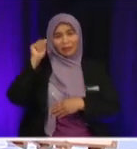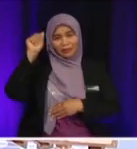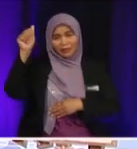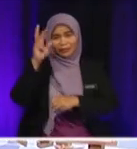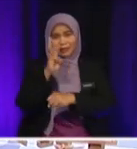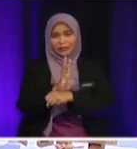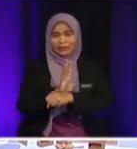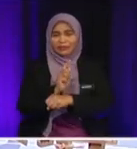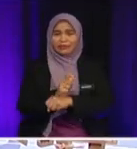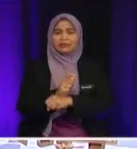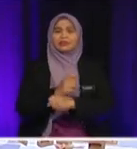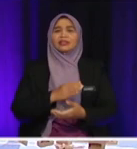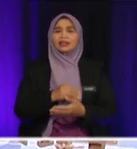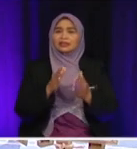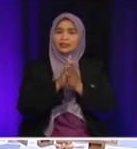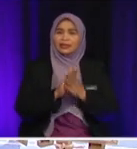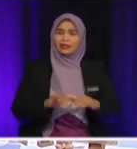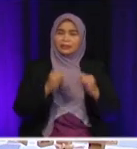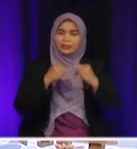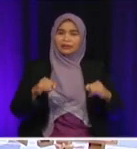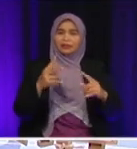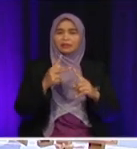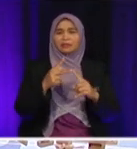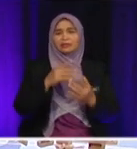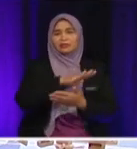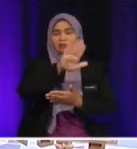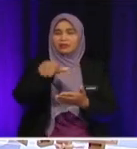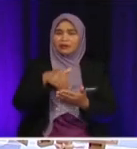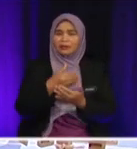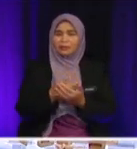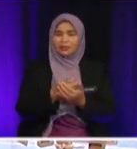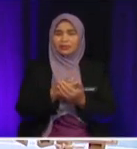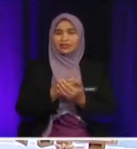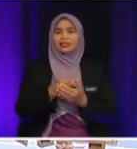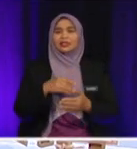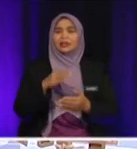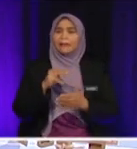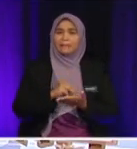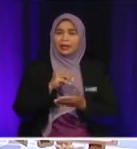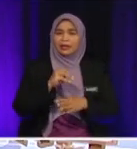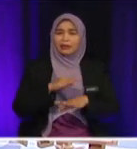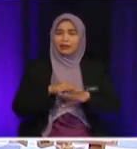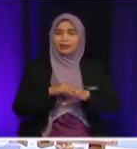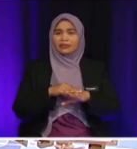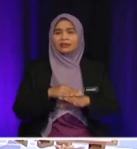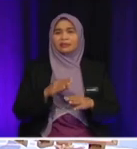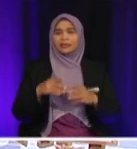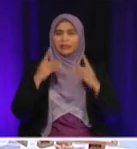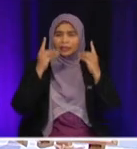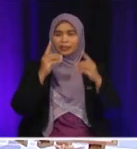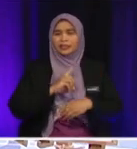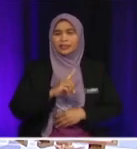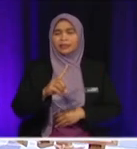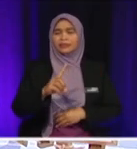warahmatullahi wabarakatuh. Dan salam sejahtera kepada semua pada hari ini. Kita dalam slot menengah atas dalam mata pelajaran